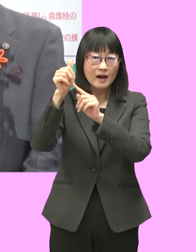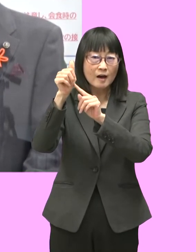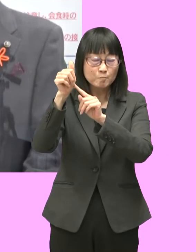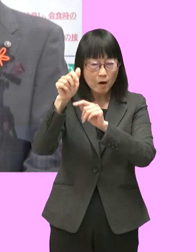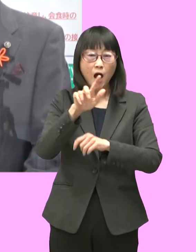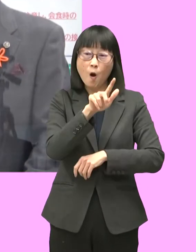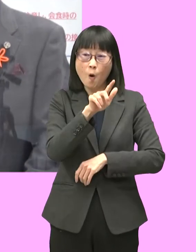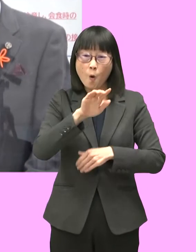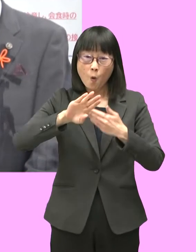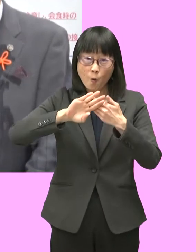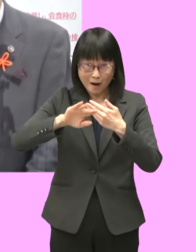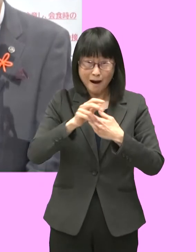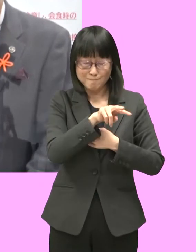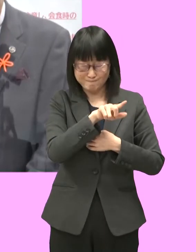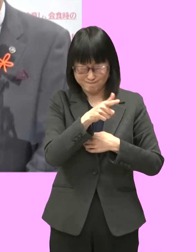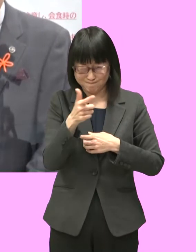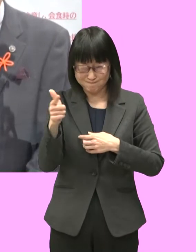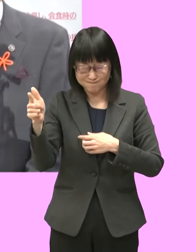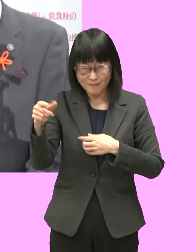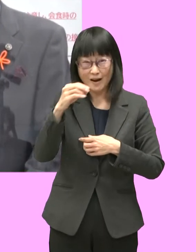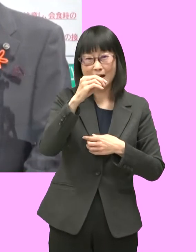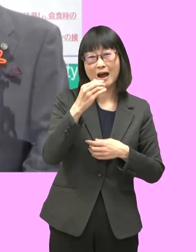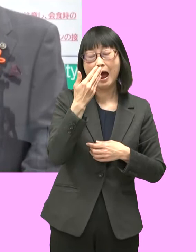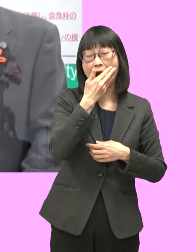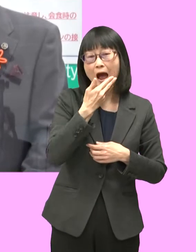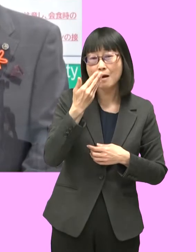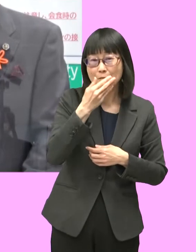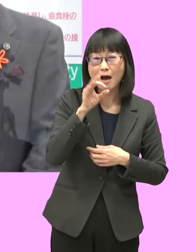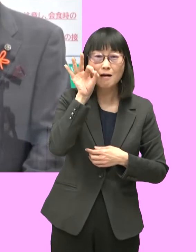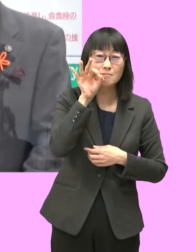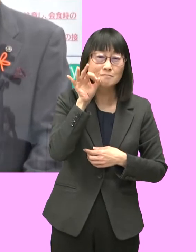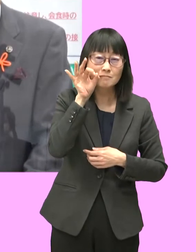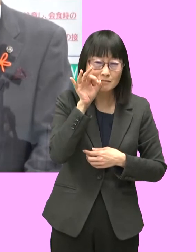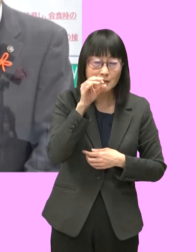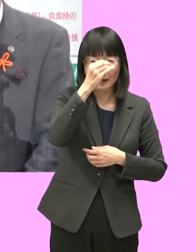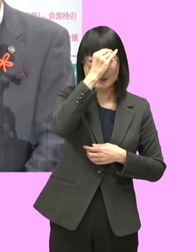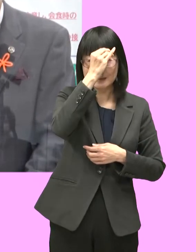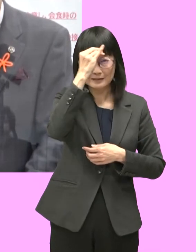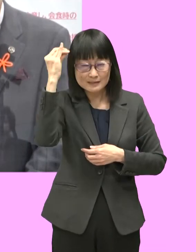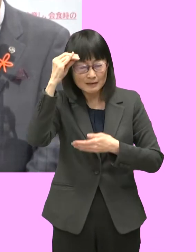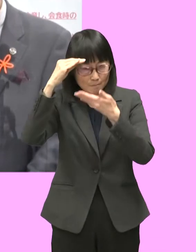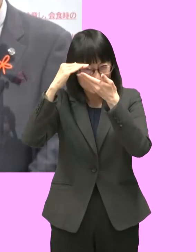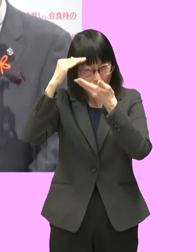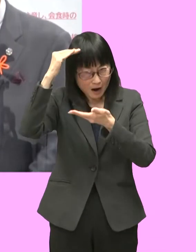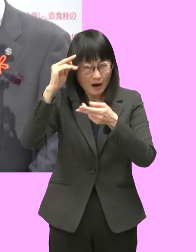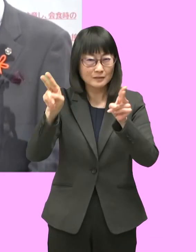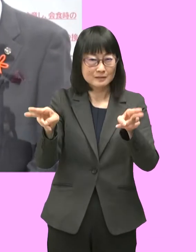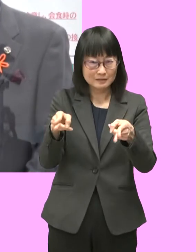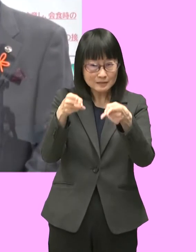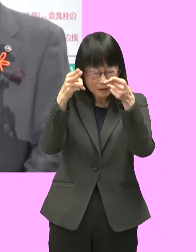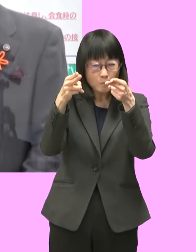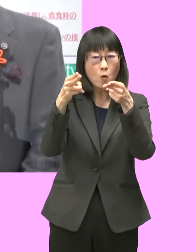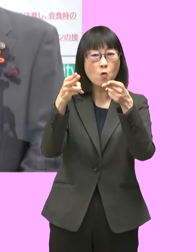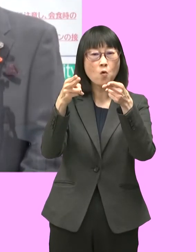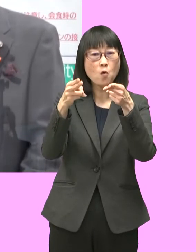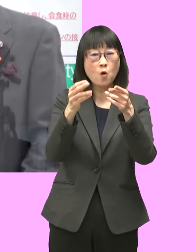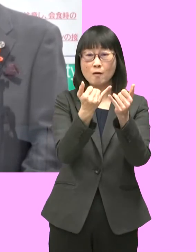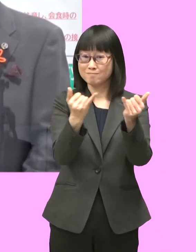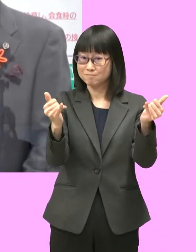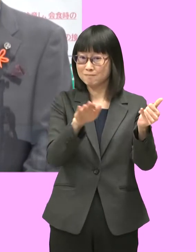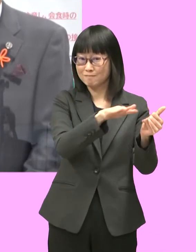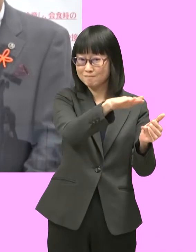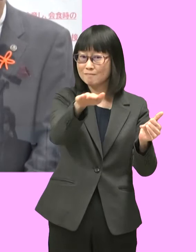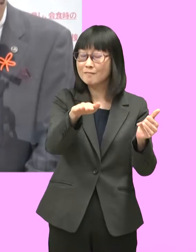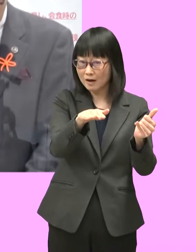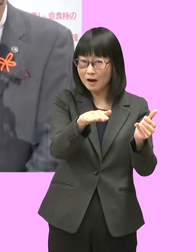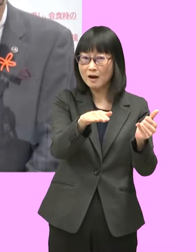の関係で、非常に見識の高い方をにお願いしておりますのおりまして、まあ、その方から